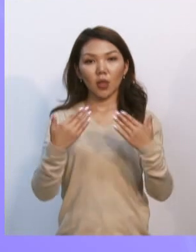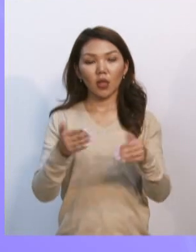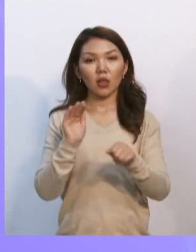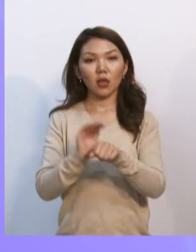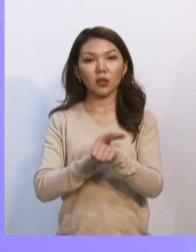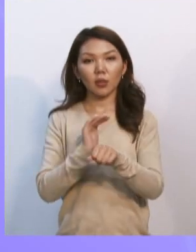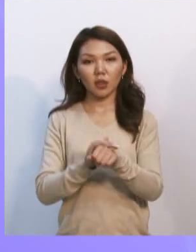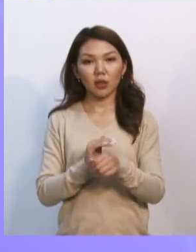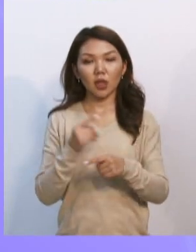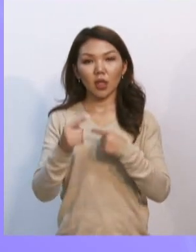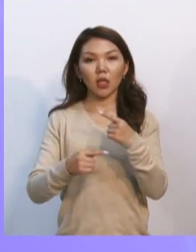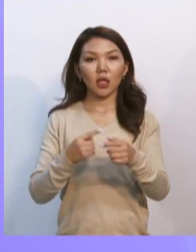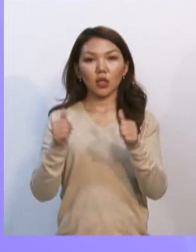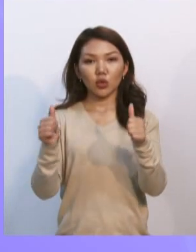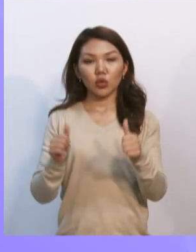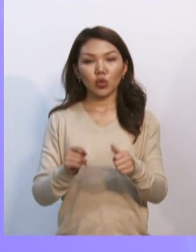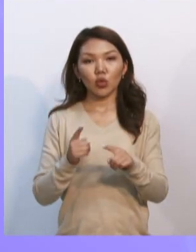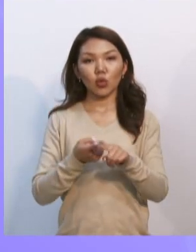Кийинки сүрөттө бул эмне?